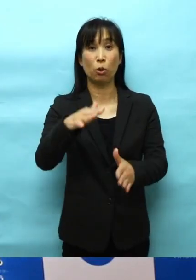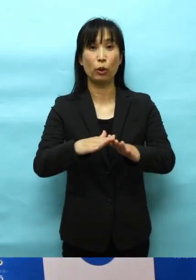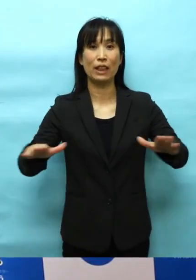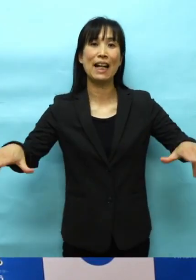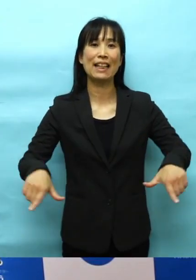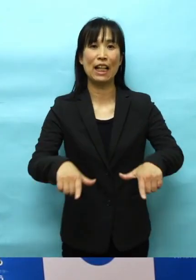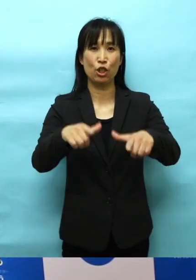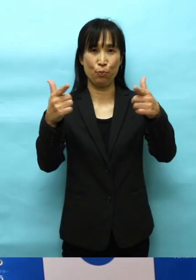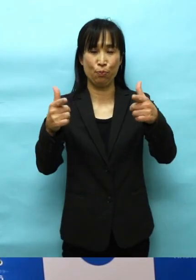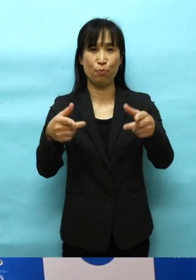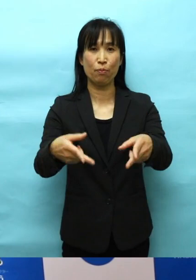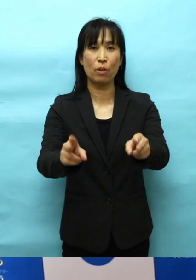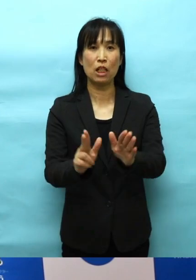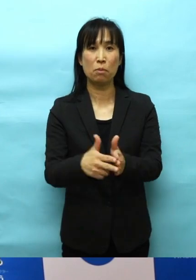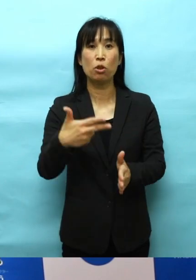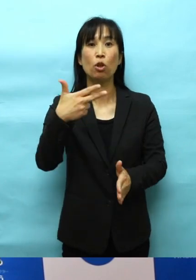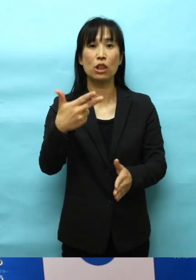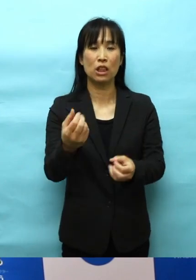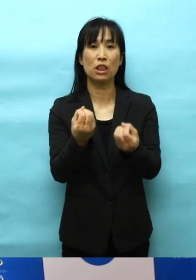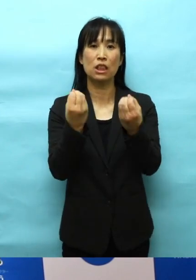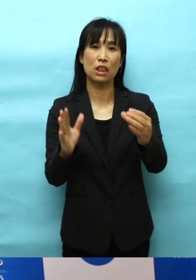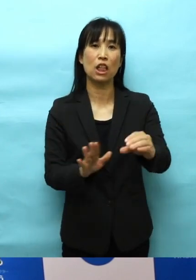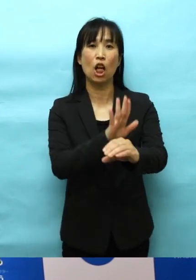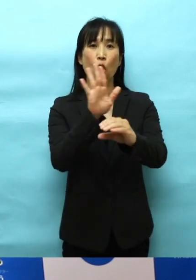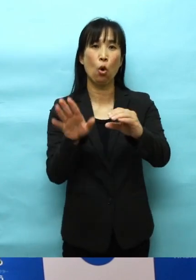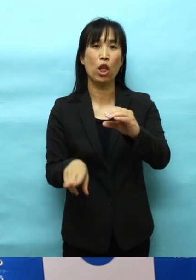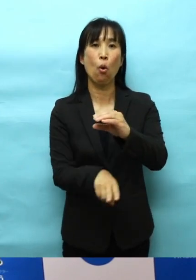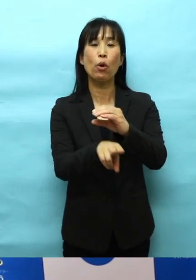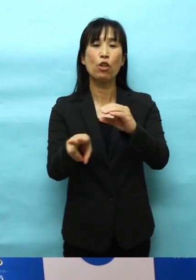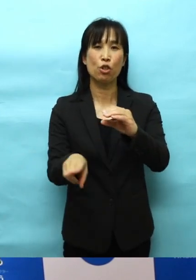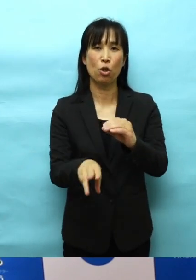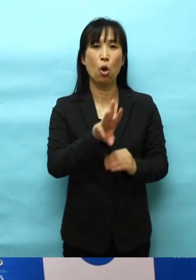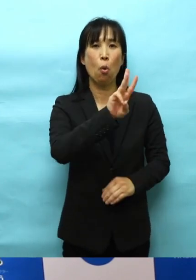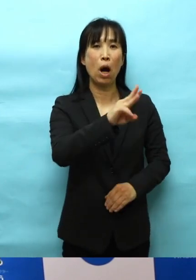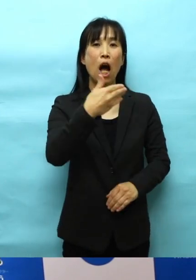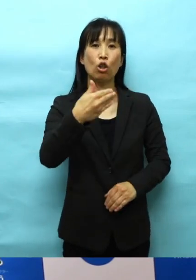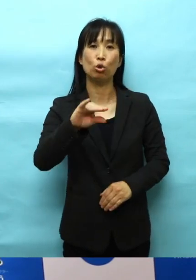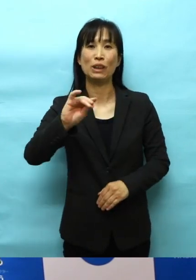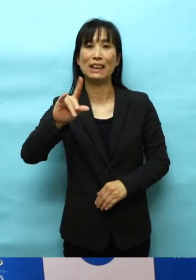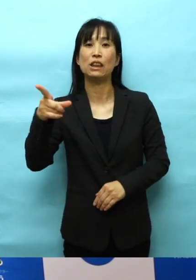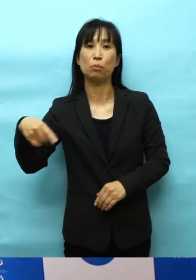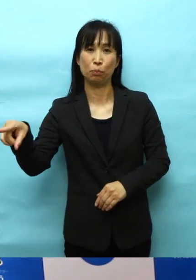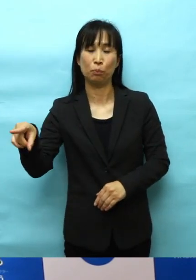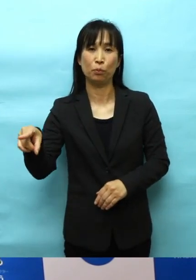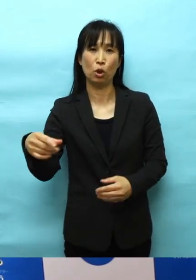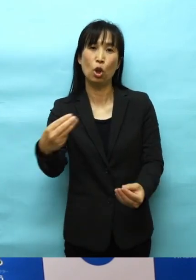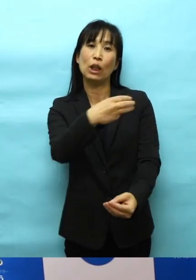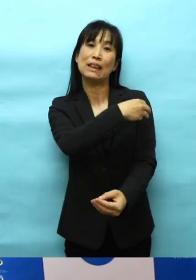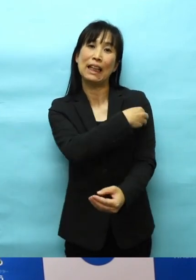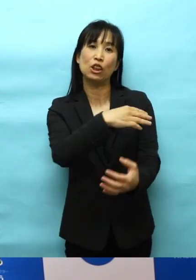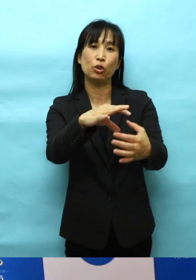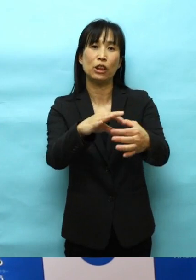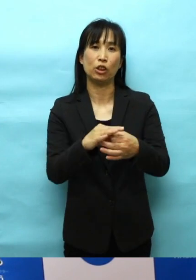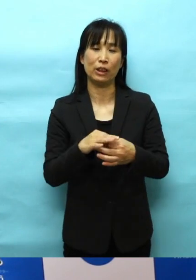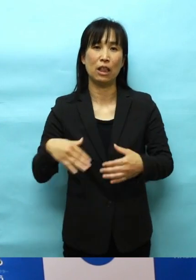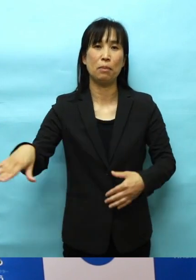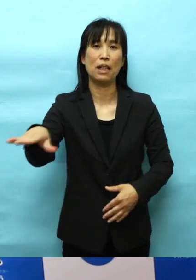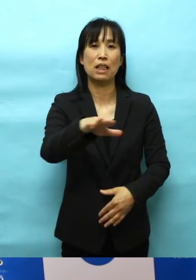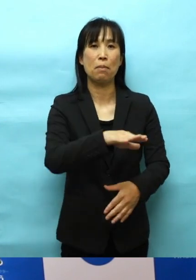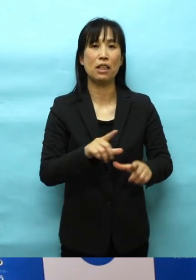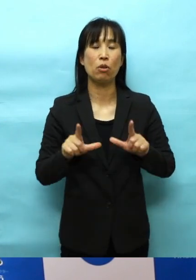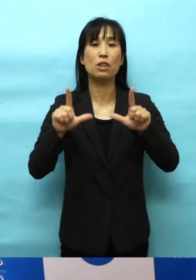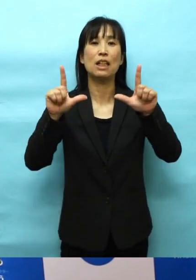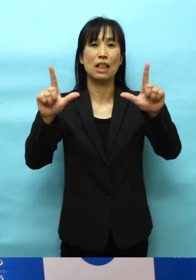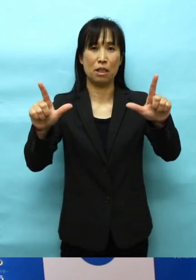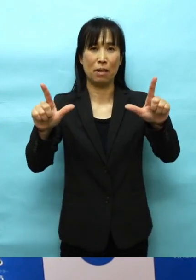橋本市長の平木でございます。本市の新型コロナウイルスワクチン接種について市民の皆様